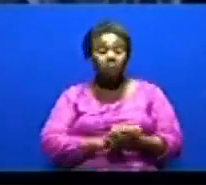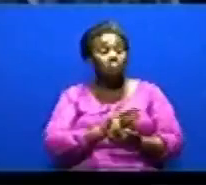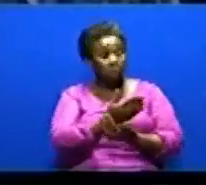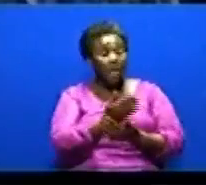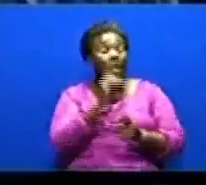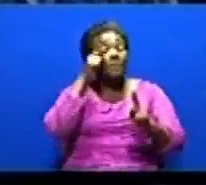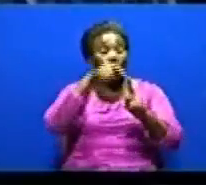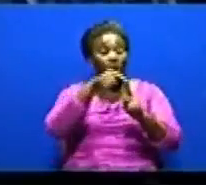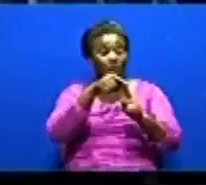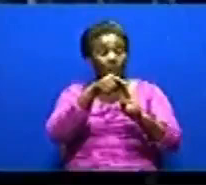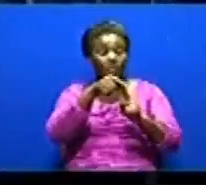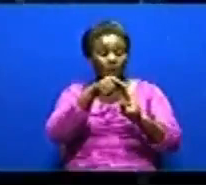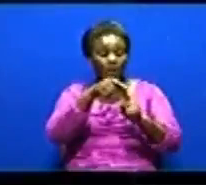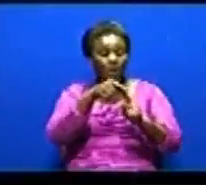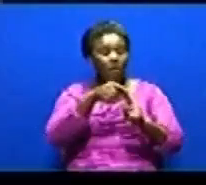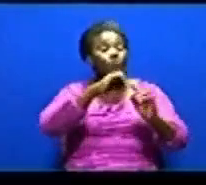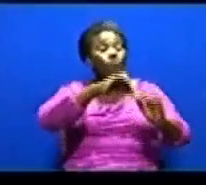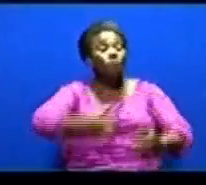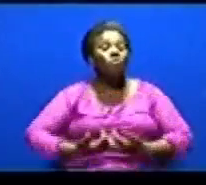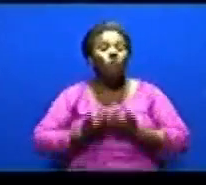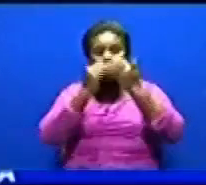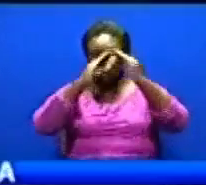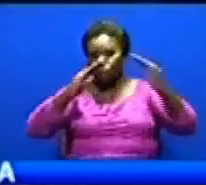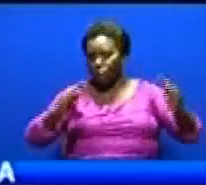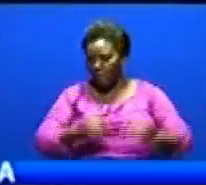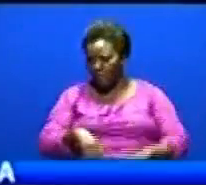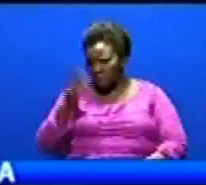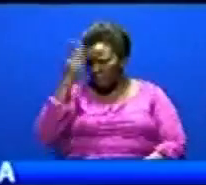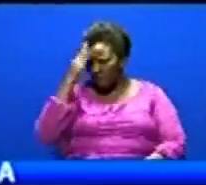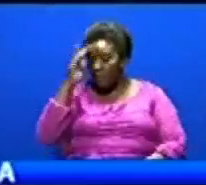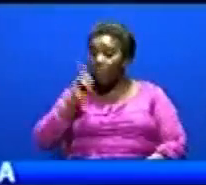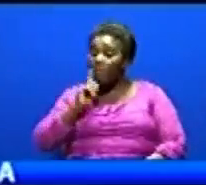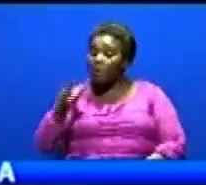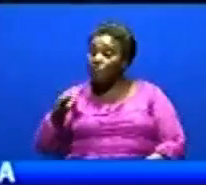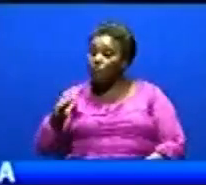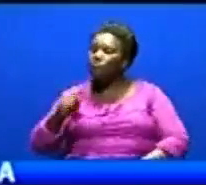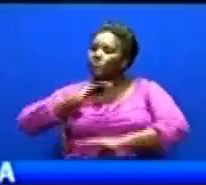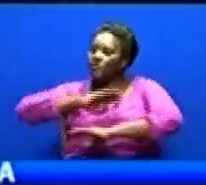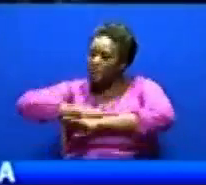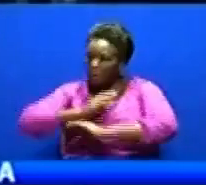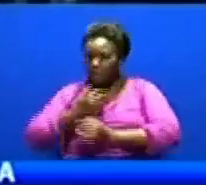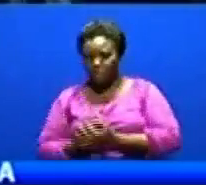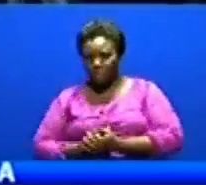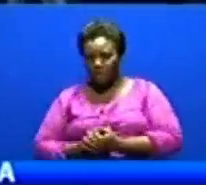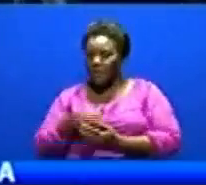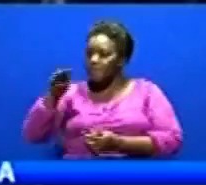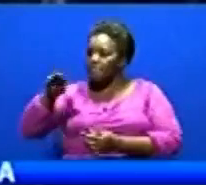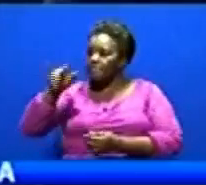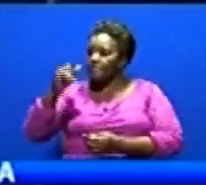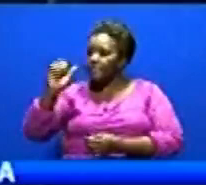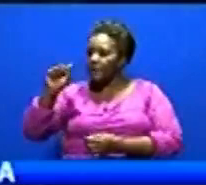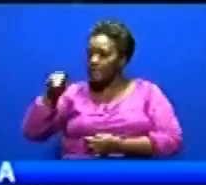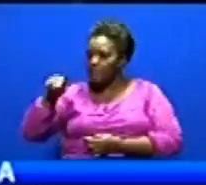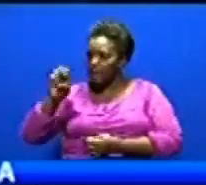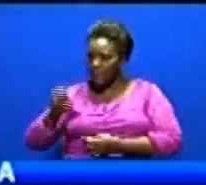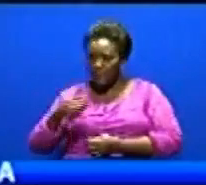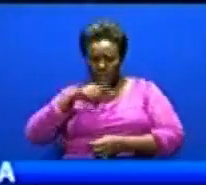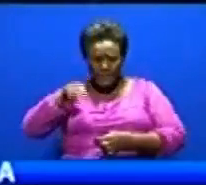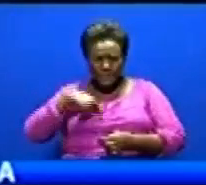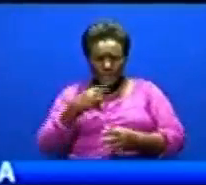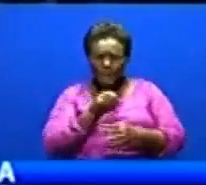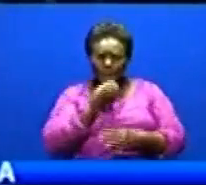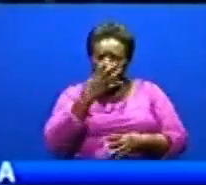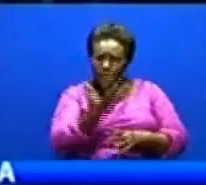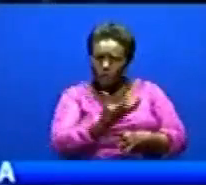nyumba ya mama huyu. Mama huyu mstaafu ni mjane, ana ndugu zake. Sisi baada ya kupata taarifa tulifanyia